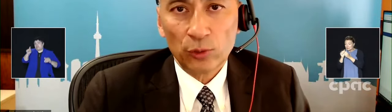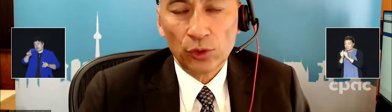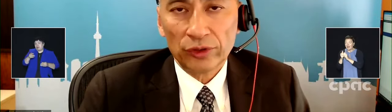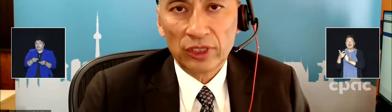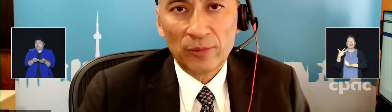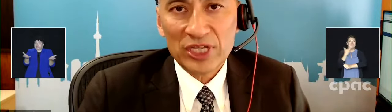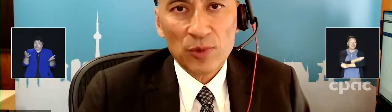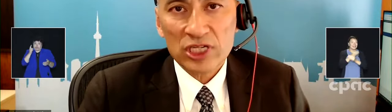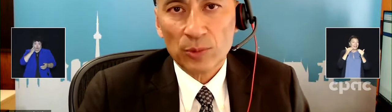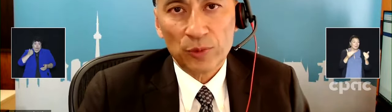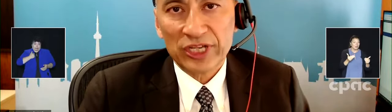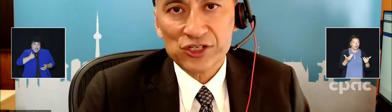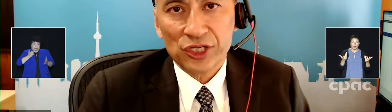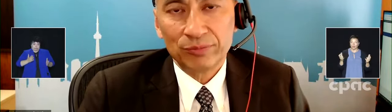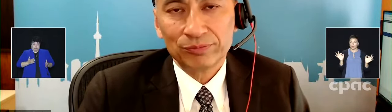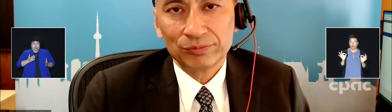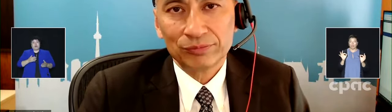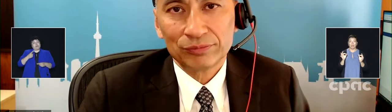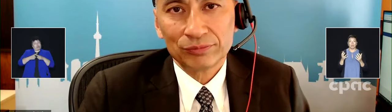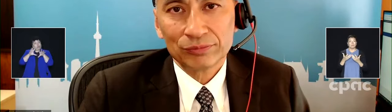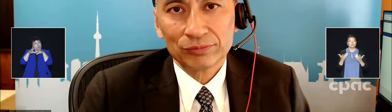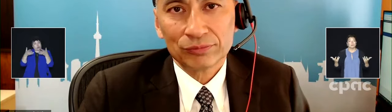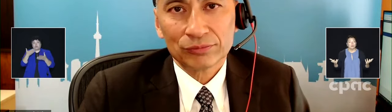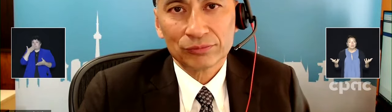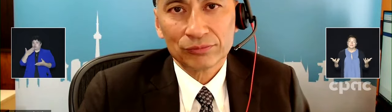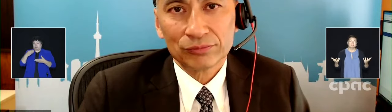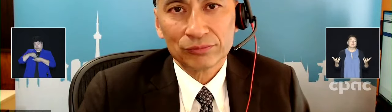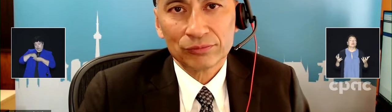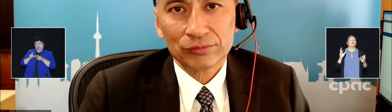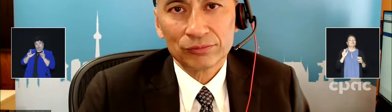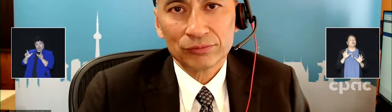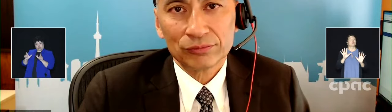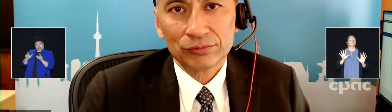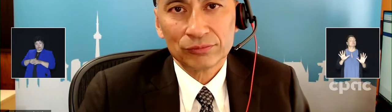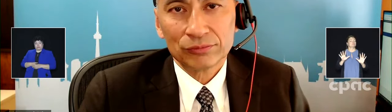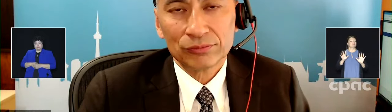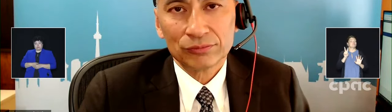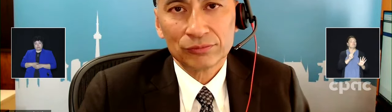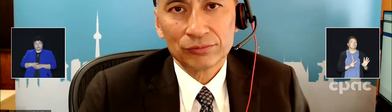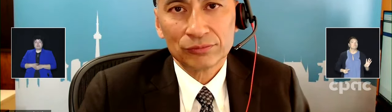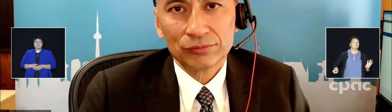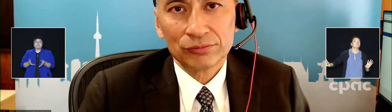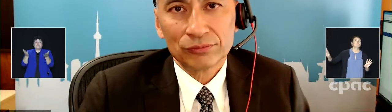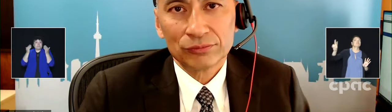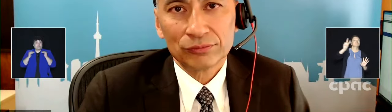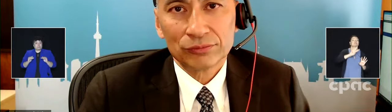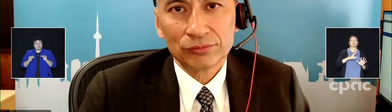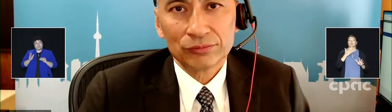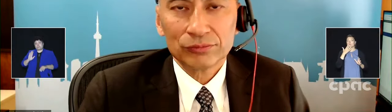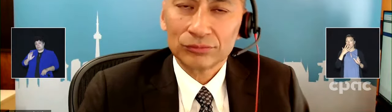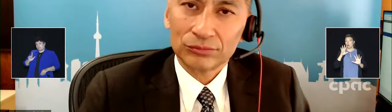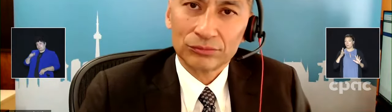the best possible protection. On va continuer avec Émilie Bergeron de la Presse canadienne.